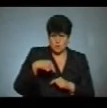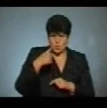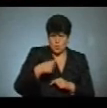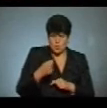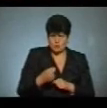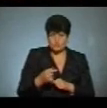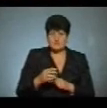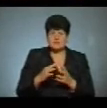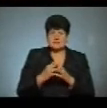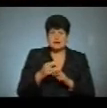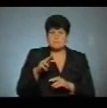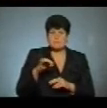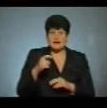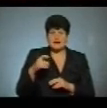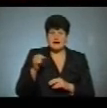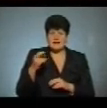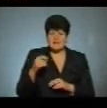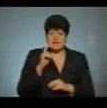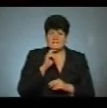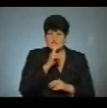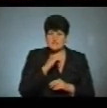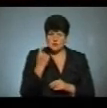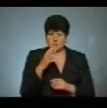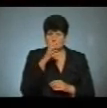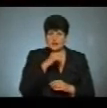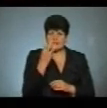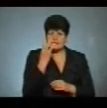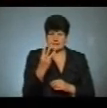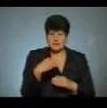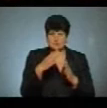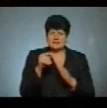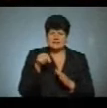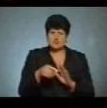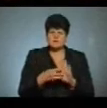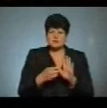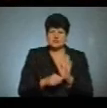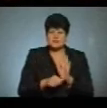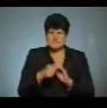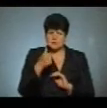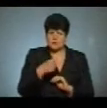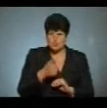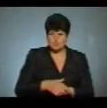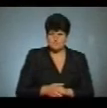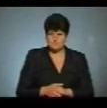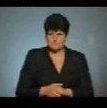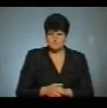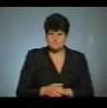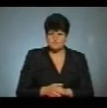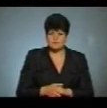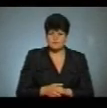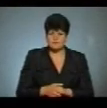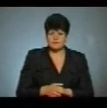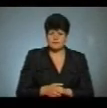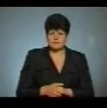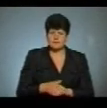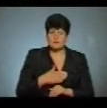З храму в селі Михайлівка на Вінниччині викрали три ікони 1860 року. Розбудила мене моя жінка,